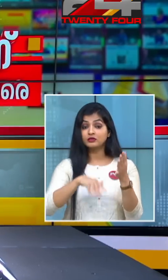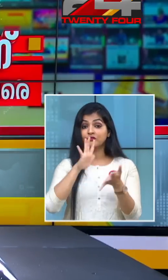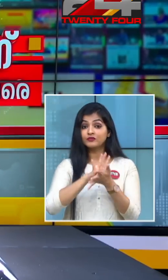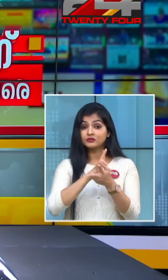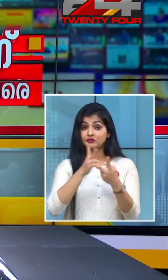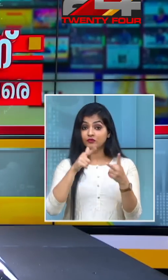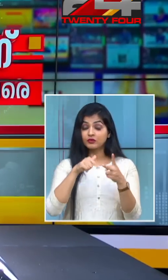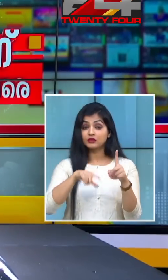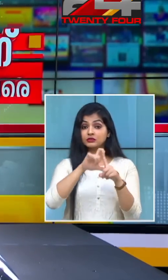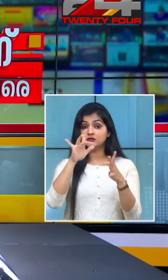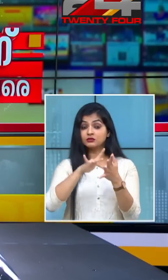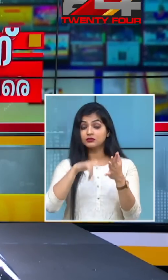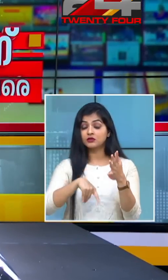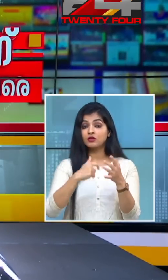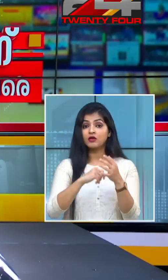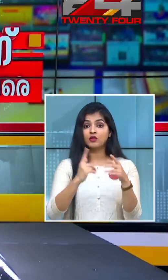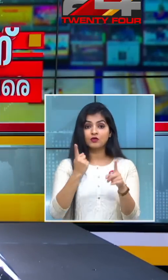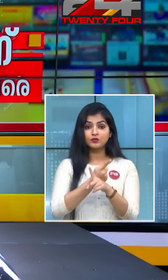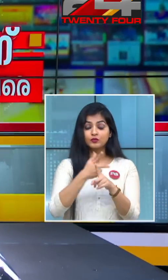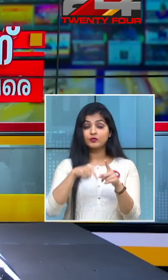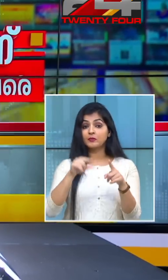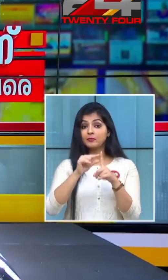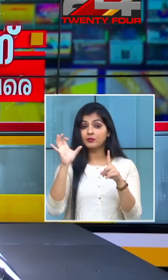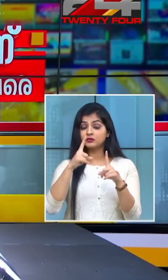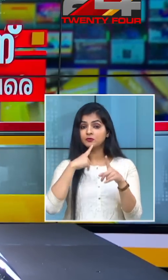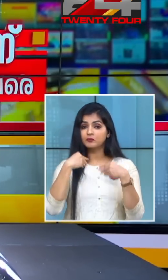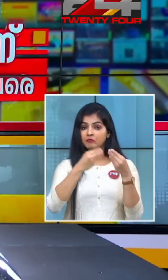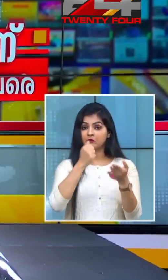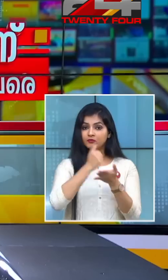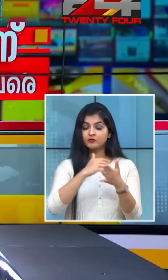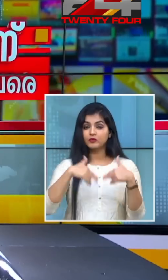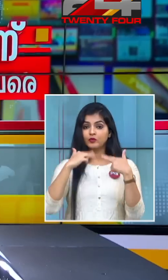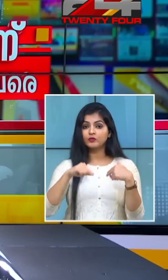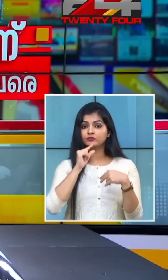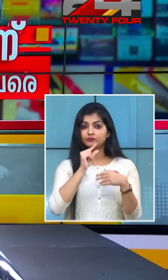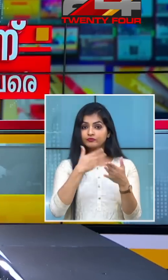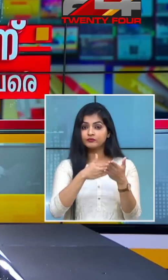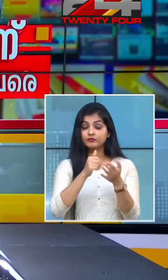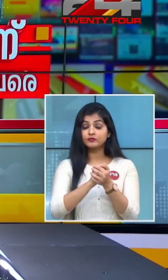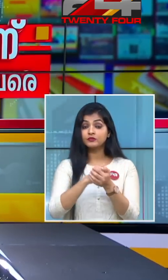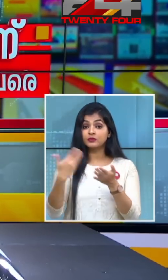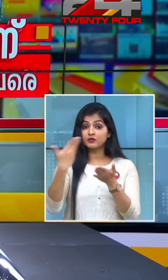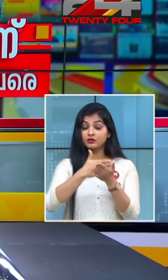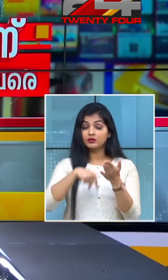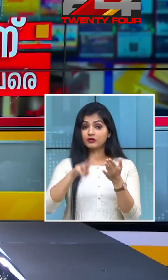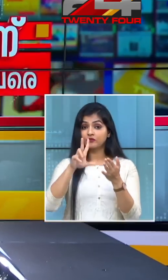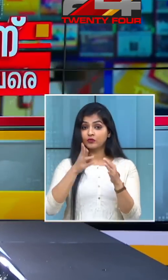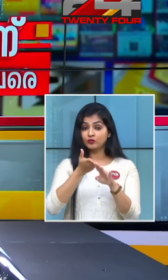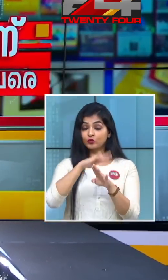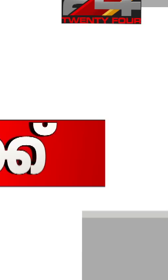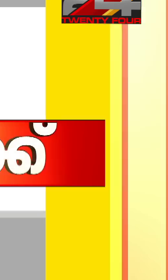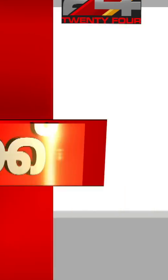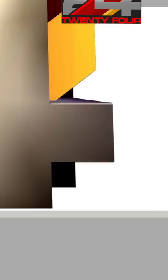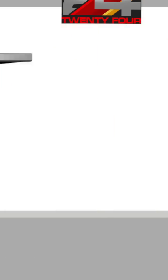നിവാരണ അതോറിറ്റിയുടെയും പഞ്ചായത്തിന്റെയും അനുമതി വേണമെന്ന് ഹൈക്കോടതി. അപേക്ഷകളിൽ ഈ മാസം 28-നകം തീരുമാനമെടുക്കണമെന്നും ദുരന്ത നിവാരണ അതോറിറ്റിക്ക്